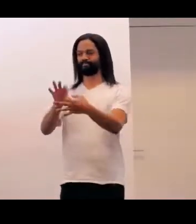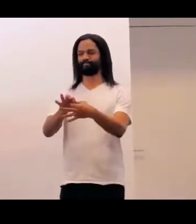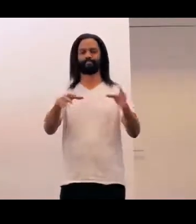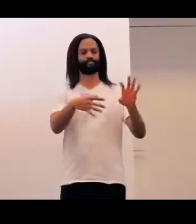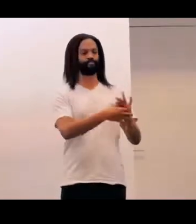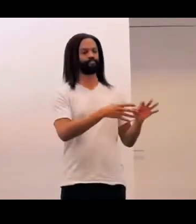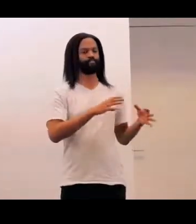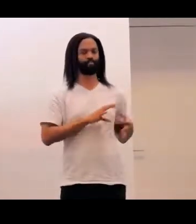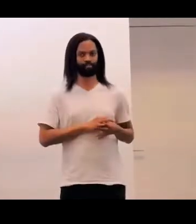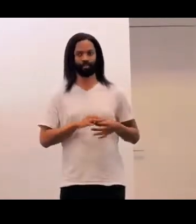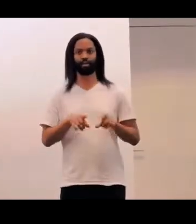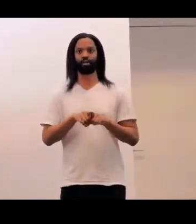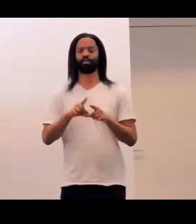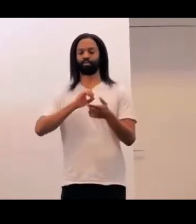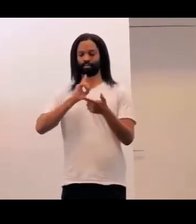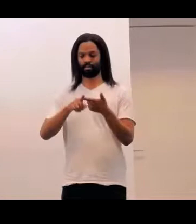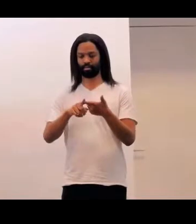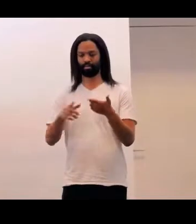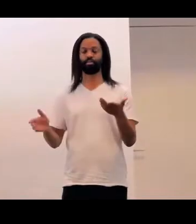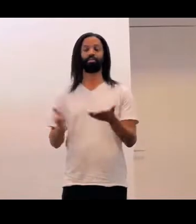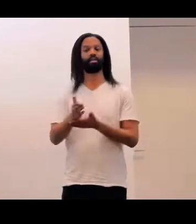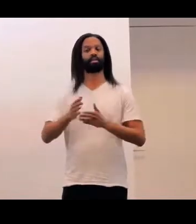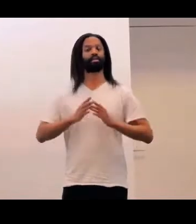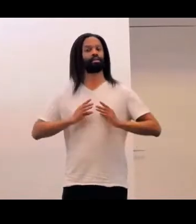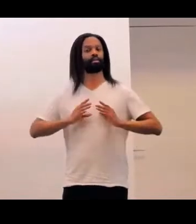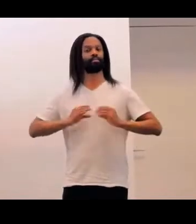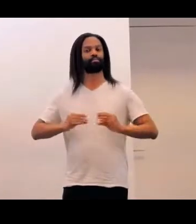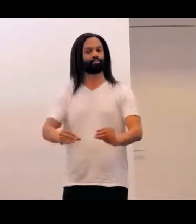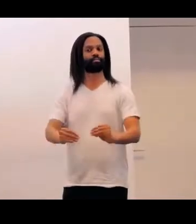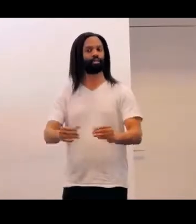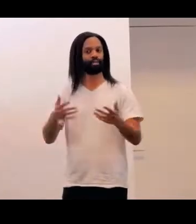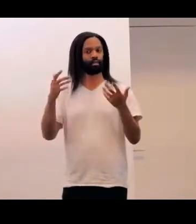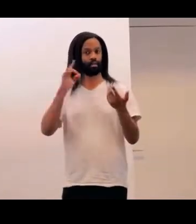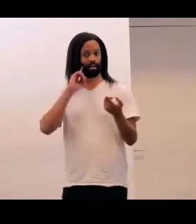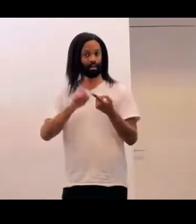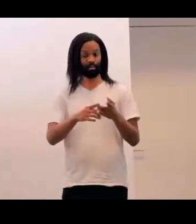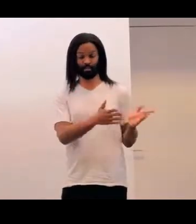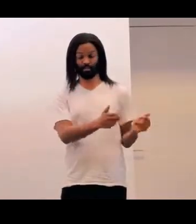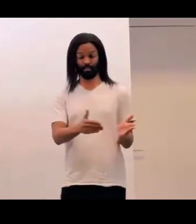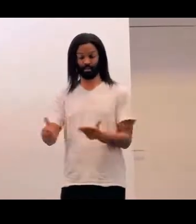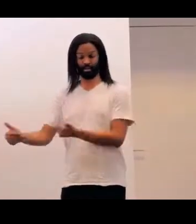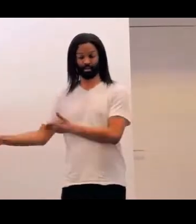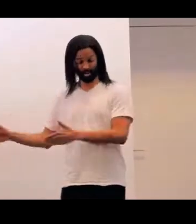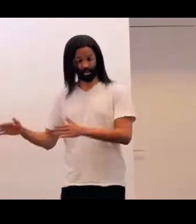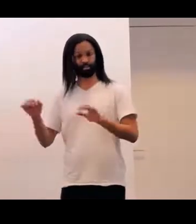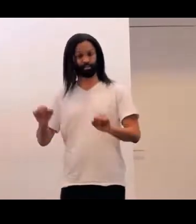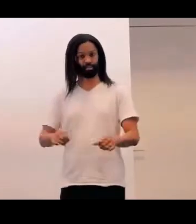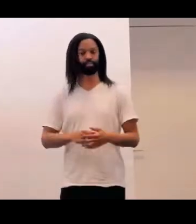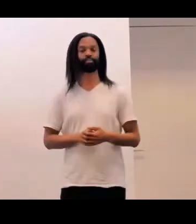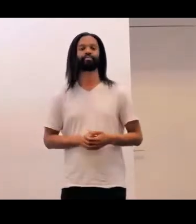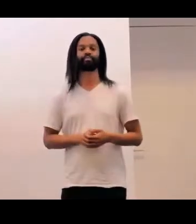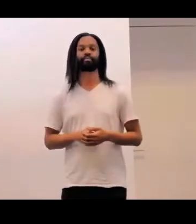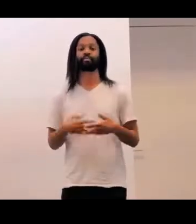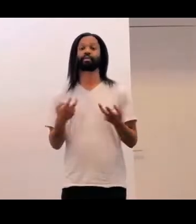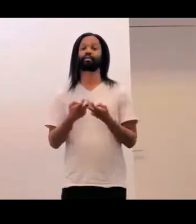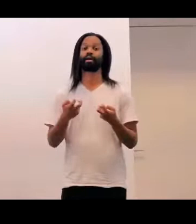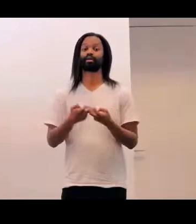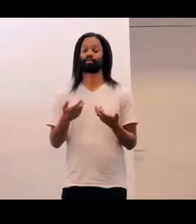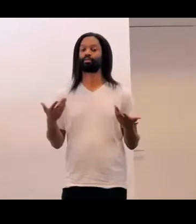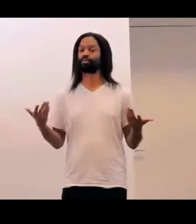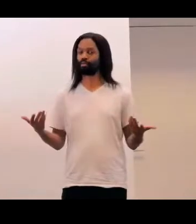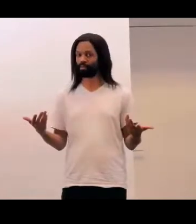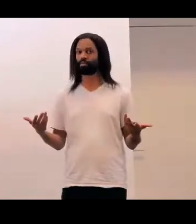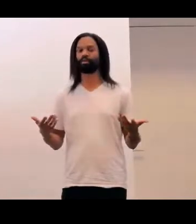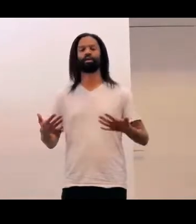labellisation d'actions concrètes et opérationnelles dans différents domaines, comme la connaissance et la valorisation